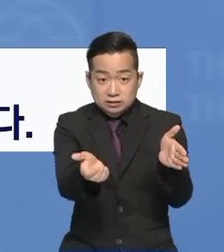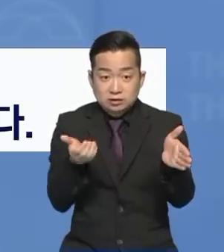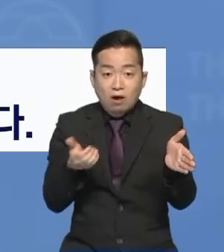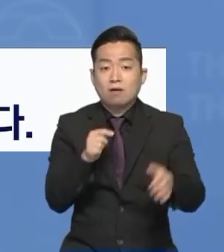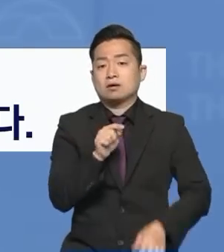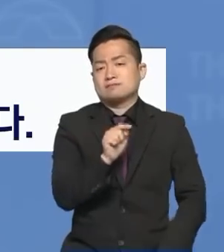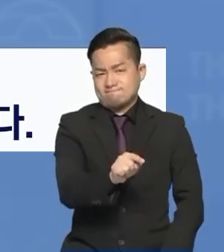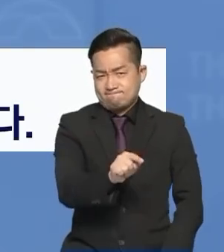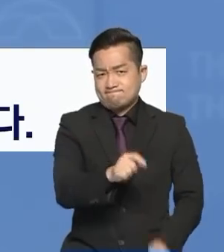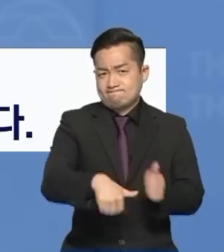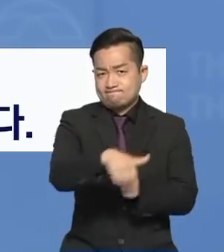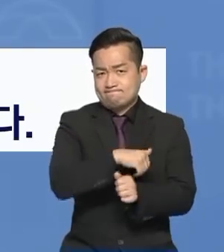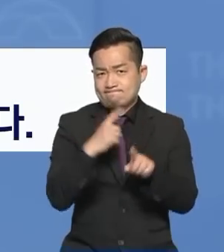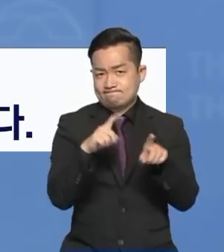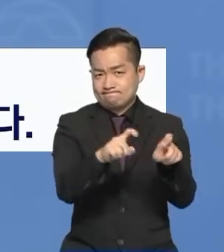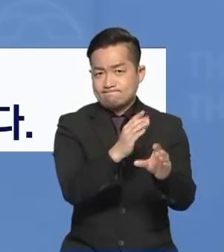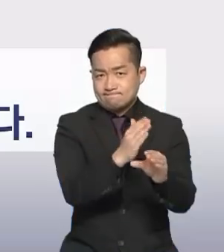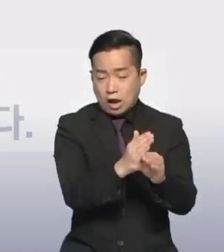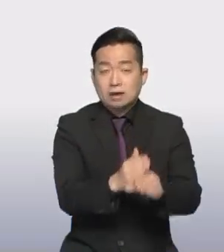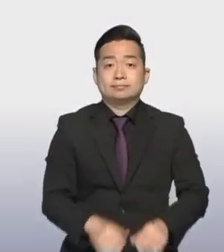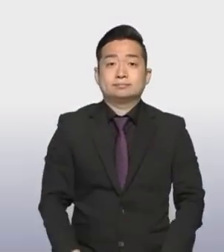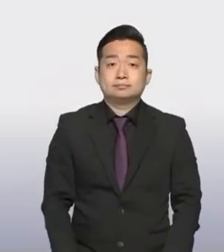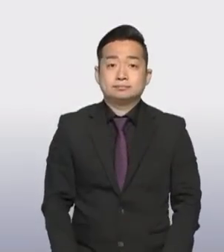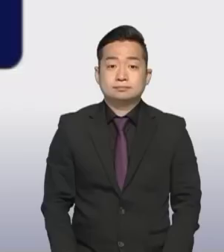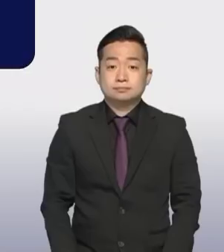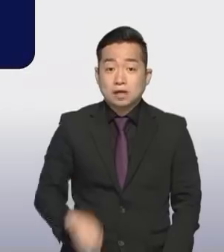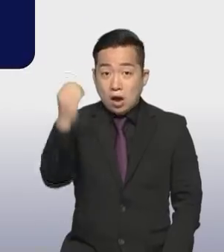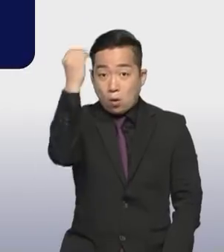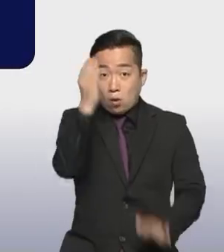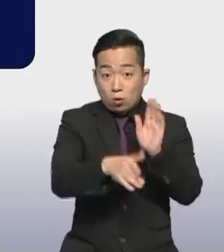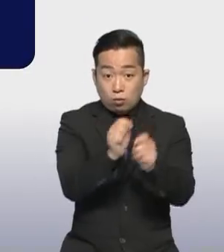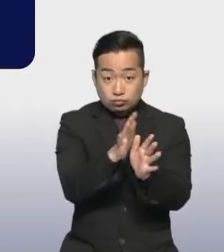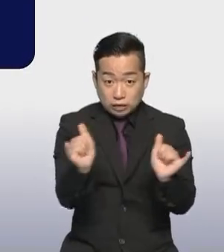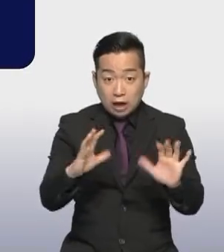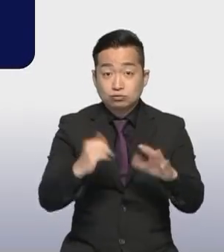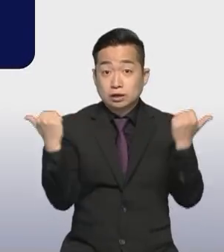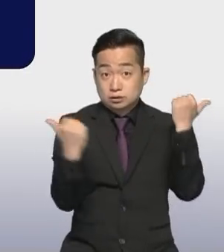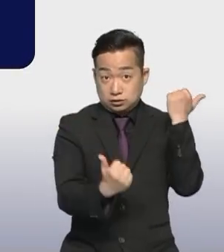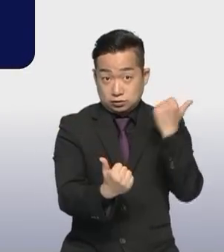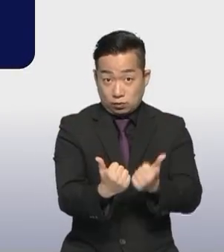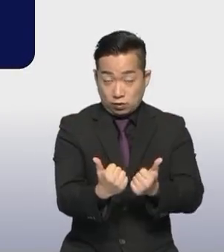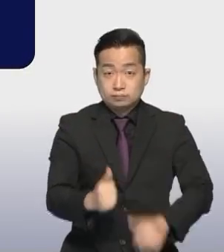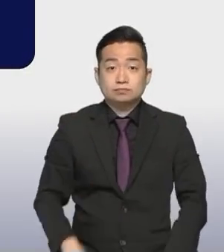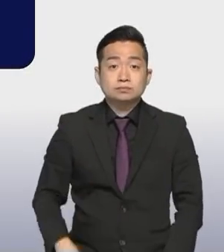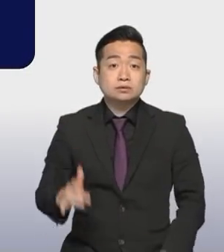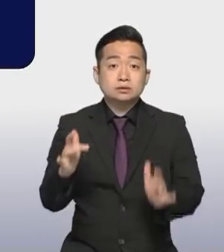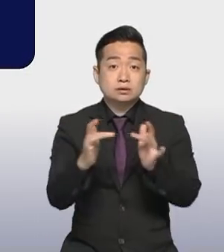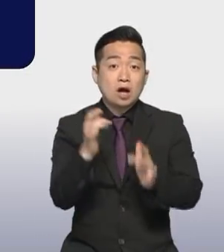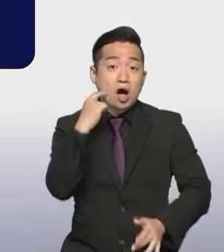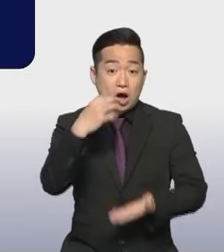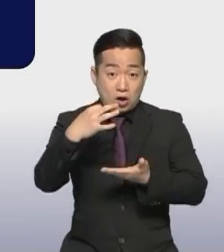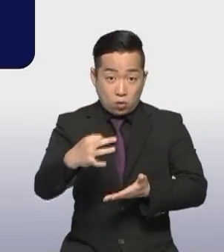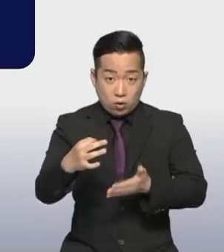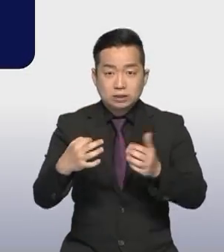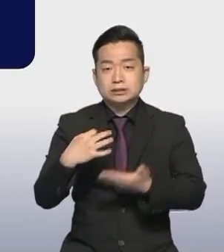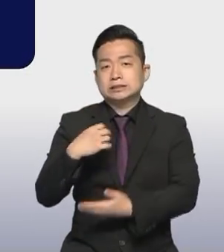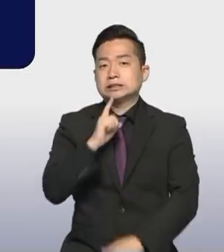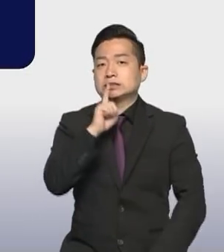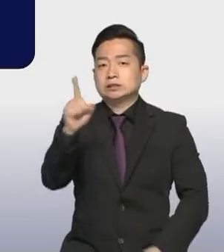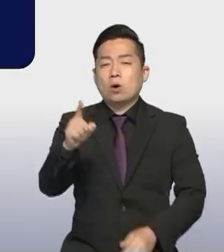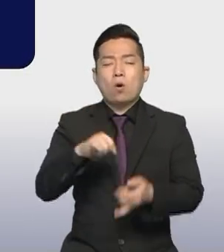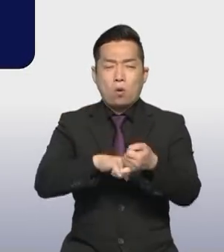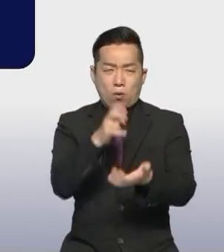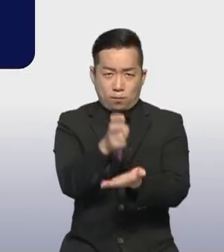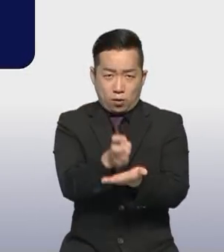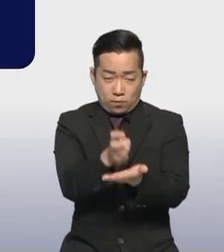직전이었습니다. 배경이 의심스럽습니다. 고위공직자와 국회의원의 가상화폐 재산신고를 의무화해야 한다는